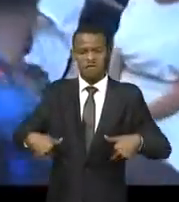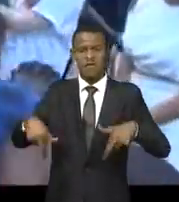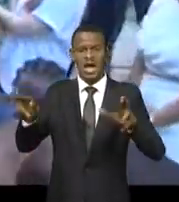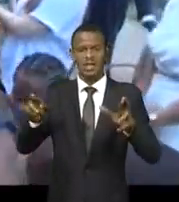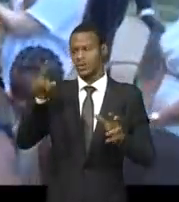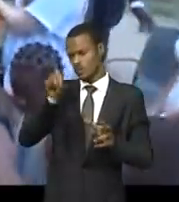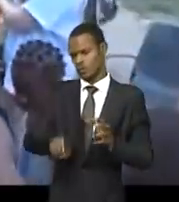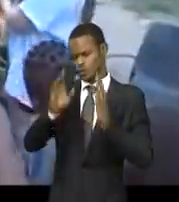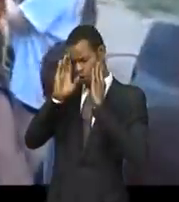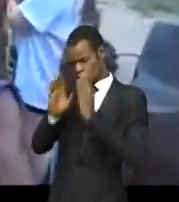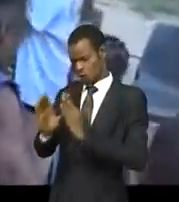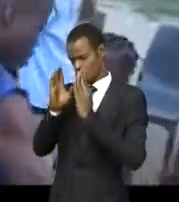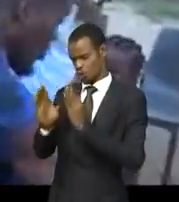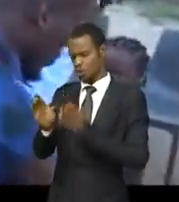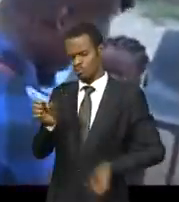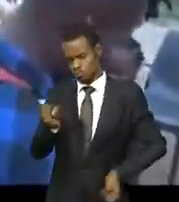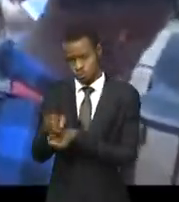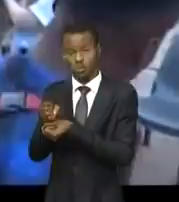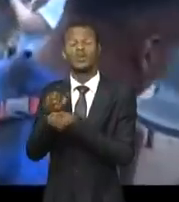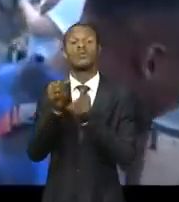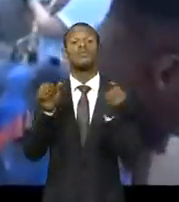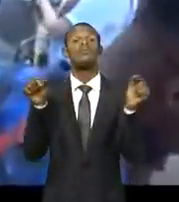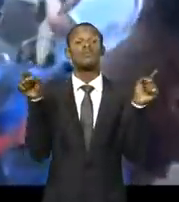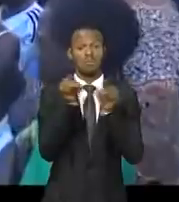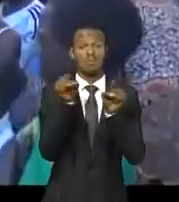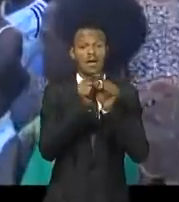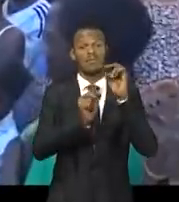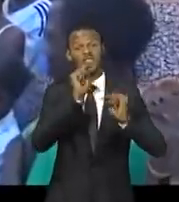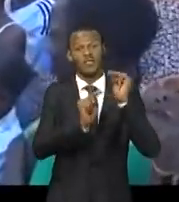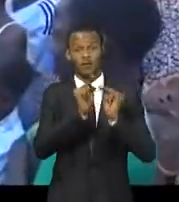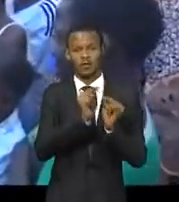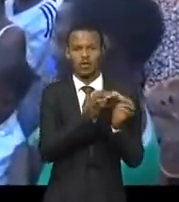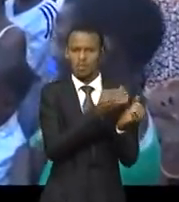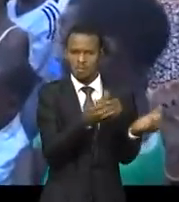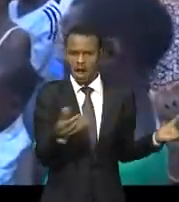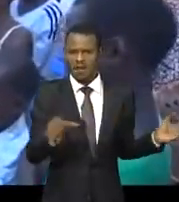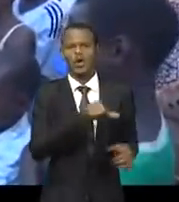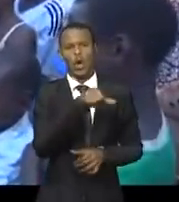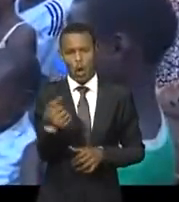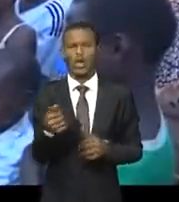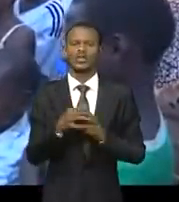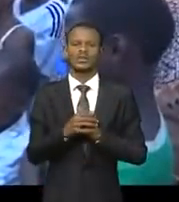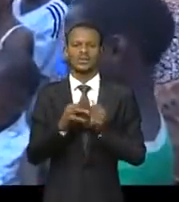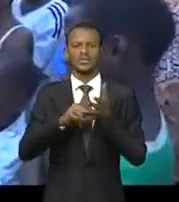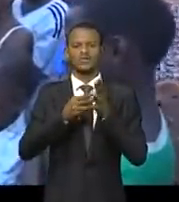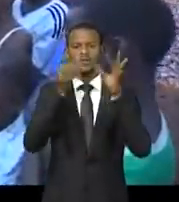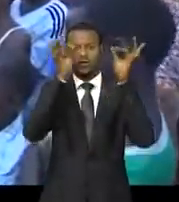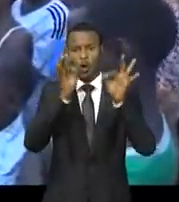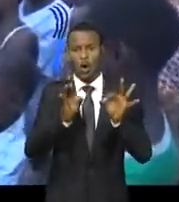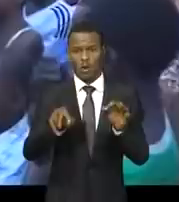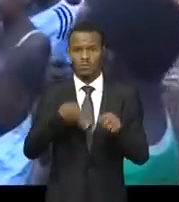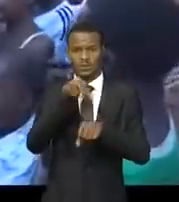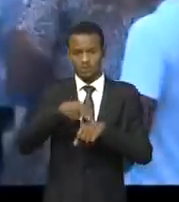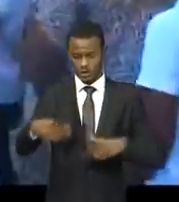titre que les autres enfants. C'est dans ces contextes que le président du Forum national de la jeunesse, Patrick Katengo, accompagné de la